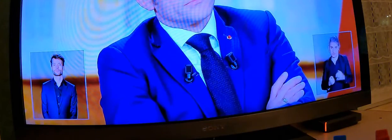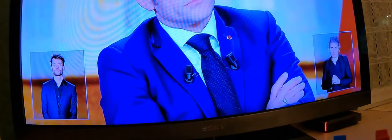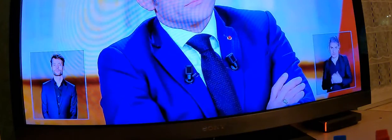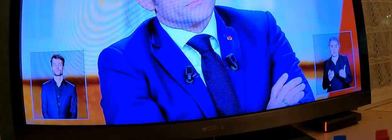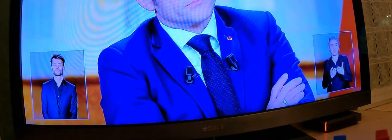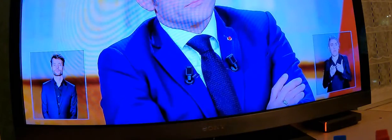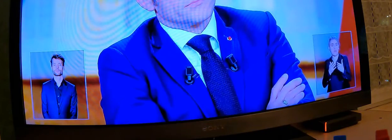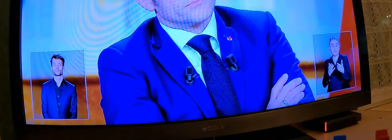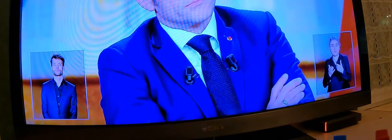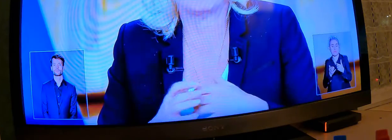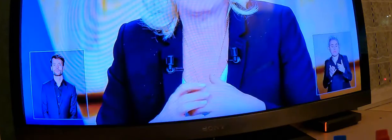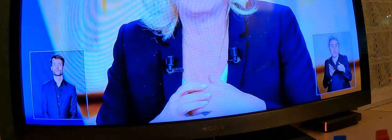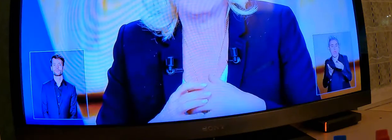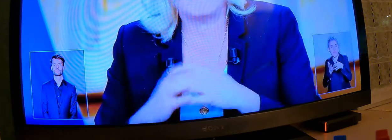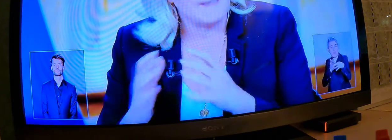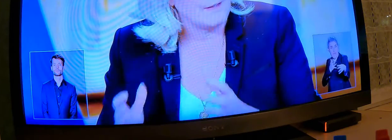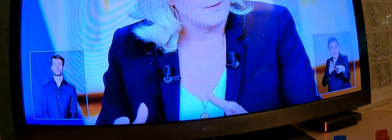filières professionnelles,